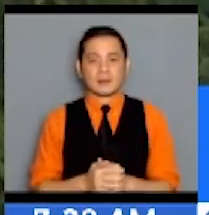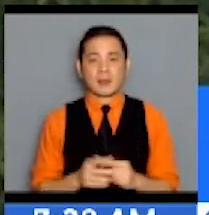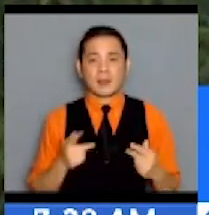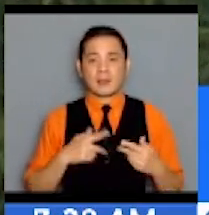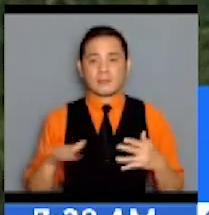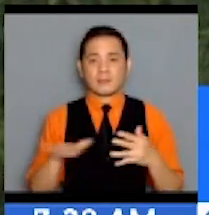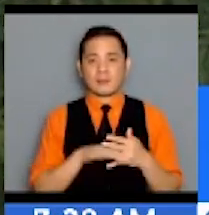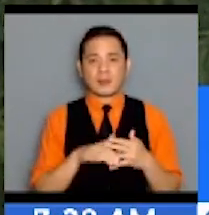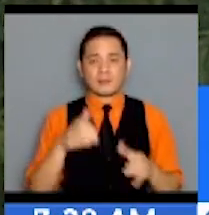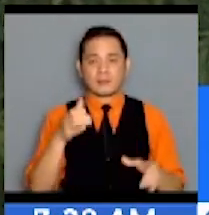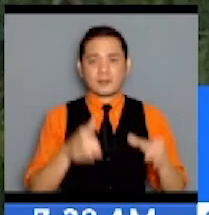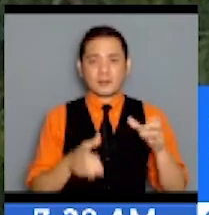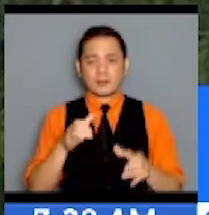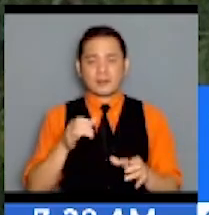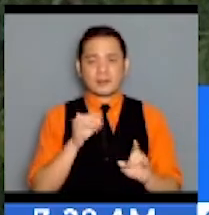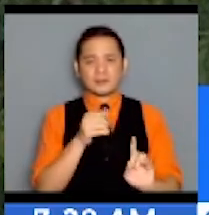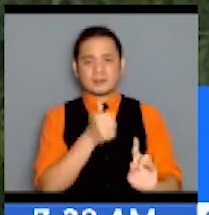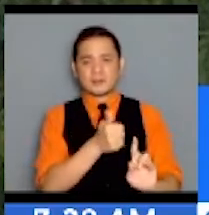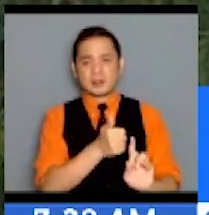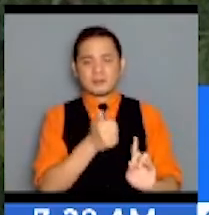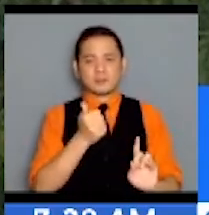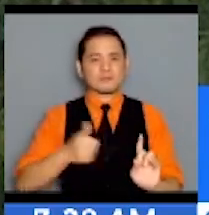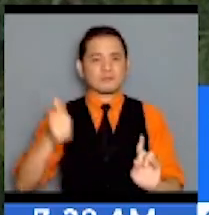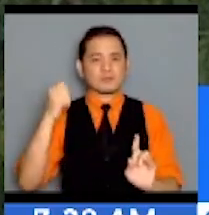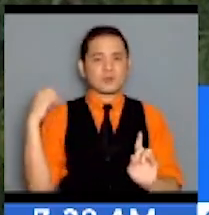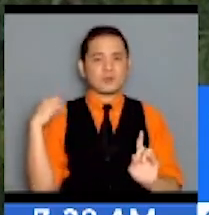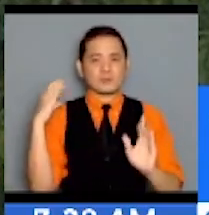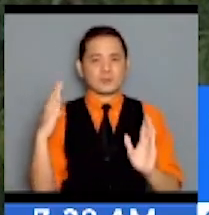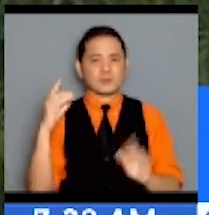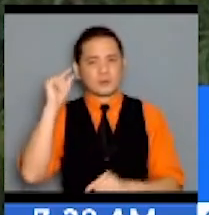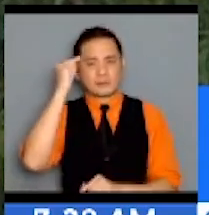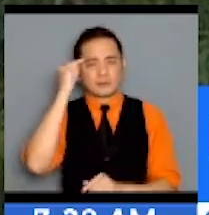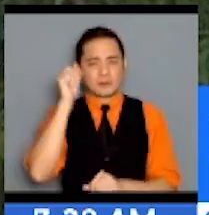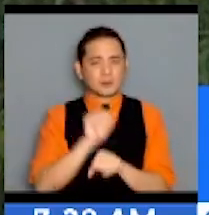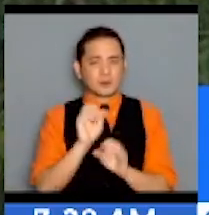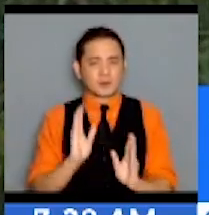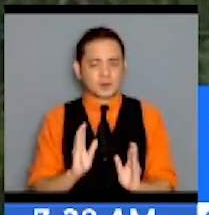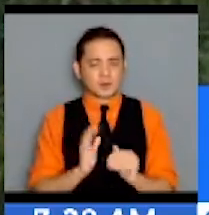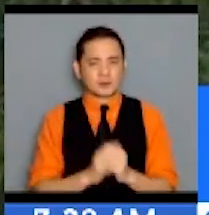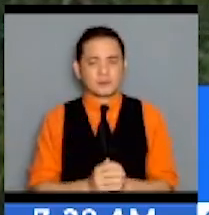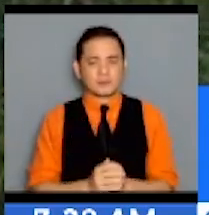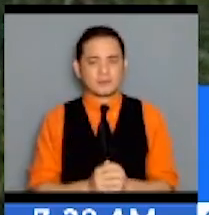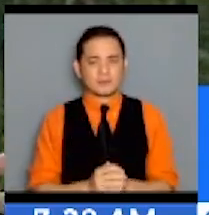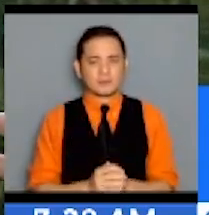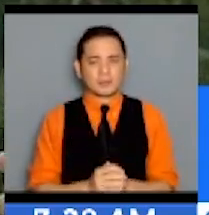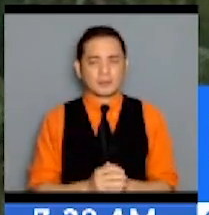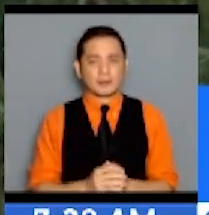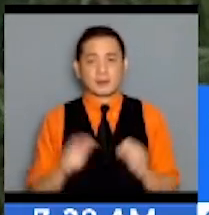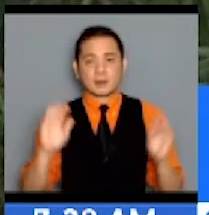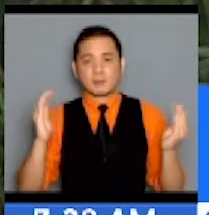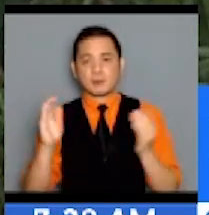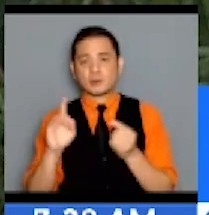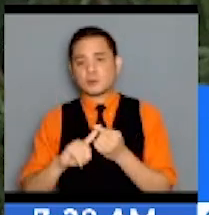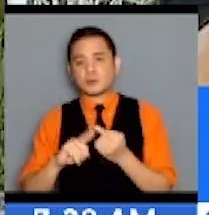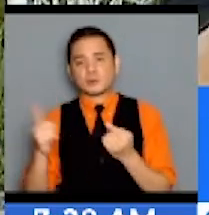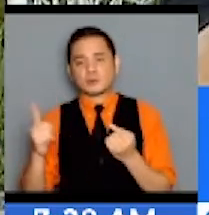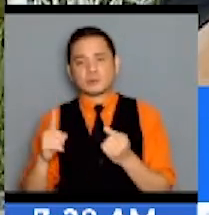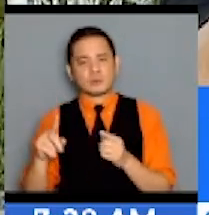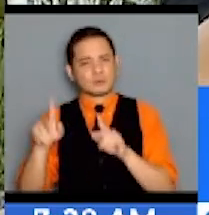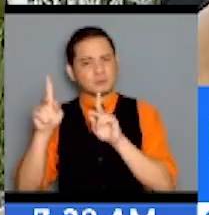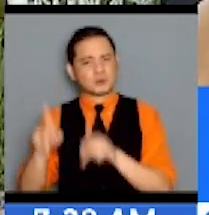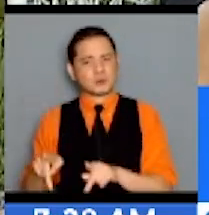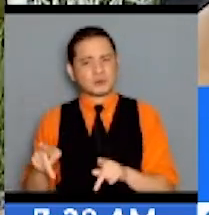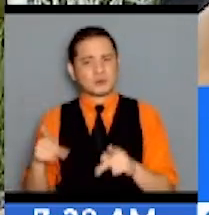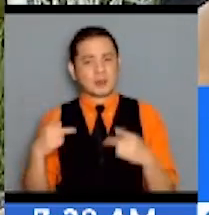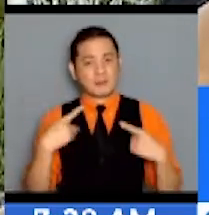opisyal ng gobyerno gaya ng pulis ang sangkot sa issue ng pangangaliwa kaysa pa isang ordinaryong mamamayan? Well, unang-una, kung isang